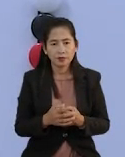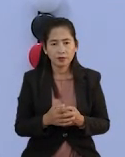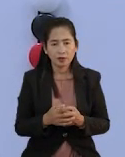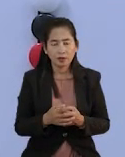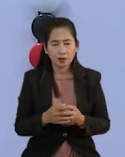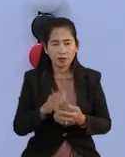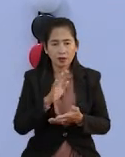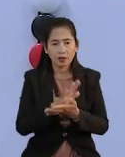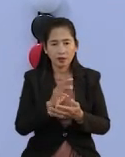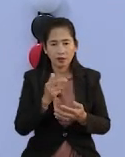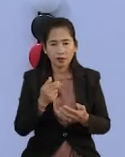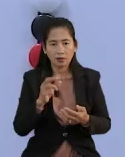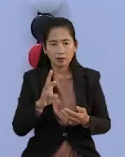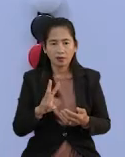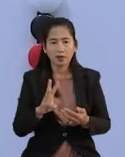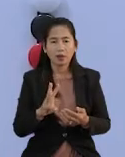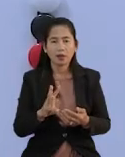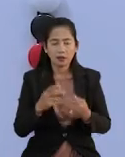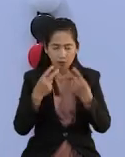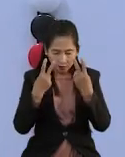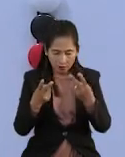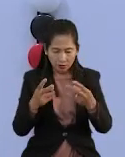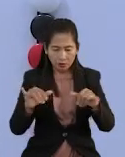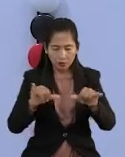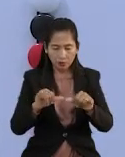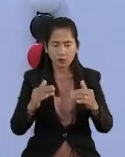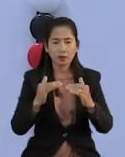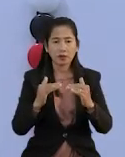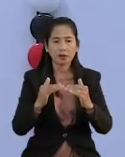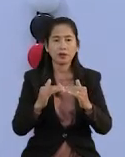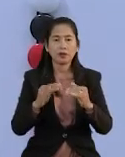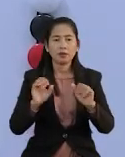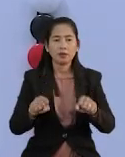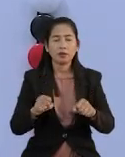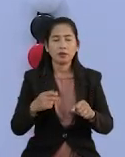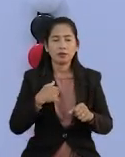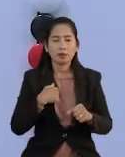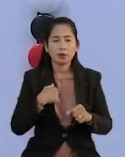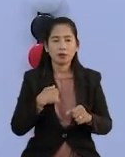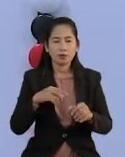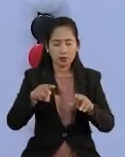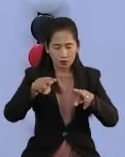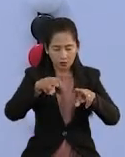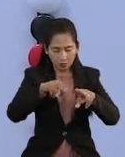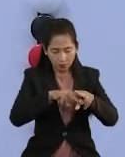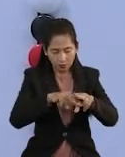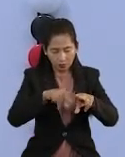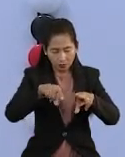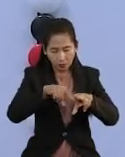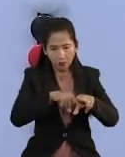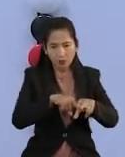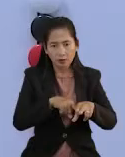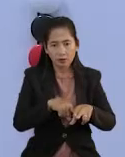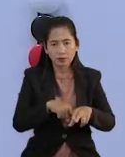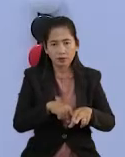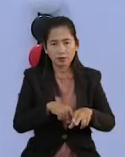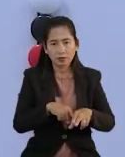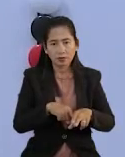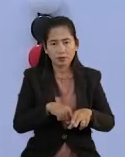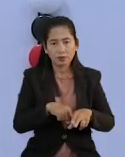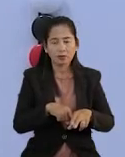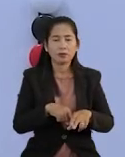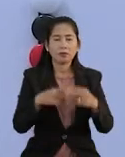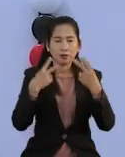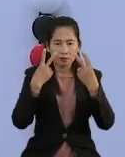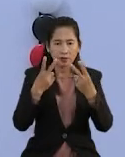cả đa tì bảy chà chẳng con khơi tùm hôn vì sma này đấy chà bơ này khú vô và toàn trên đạo ai tiền chà